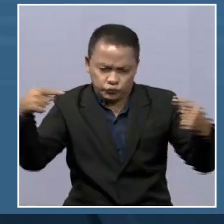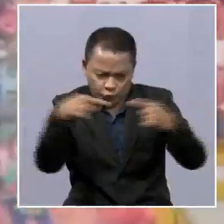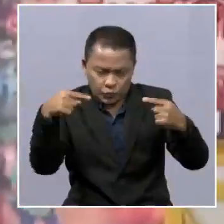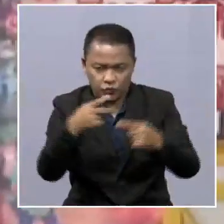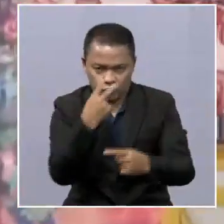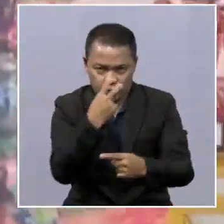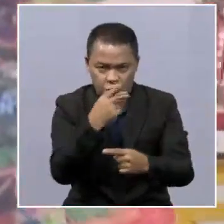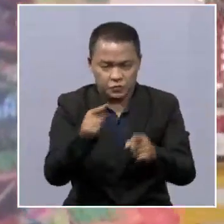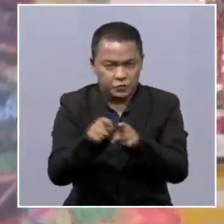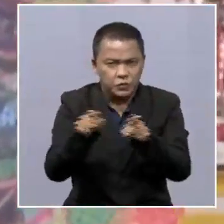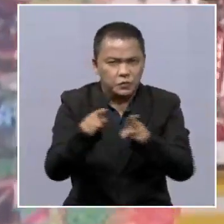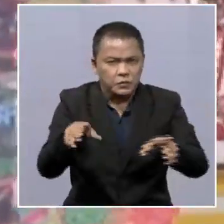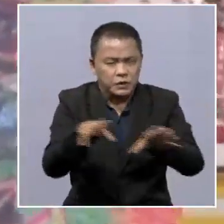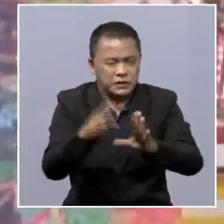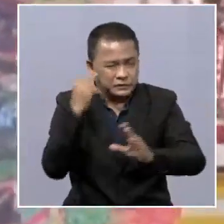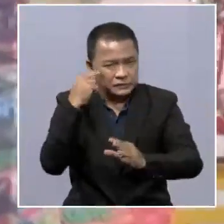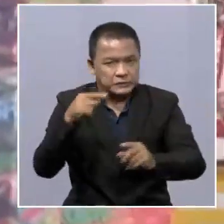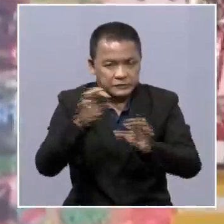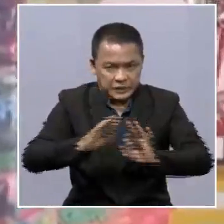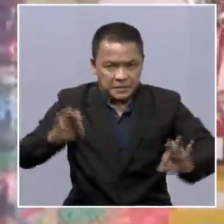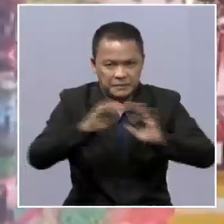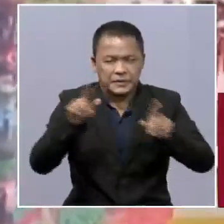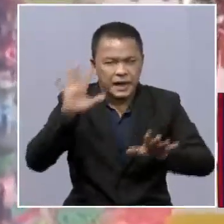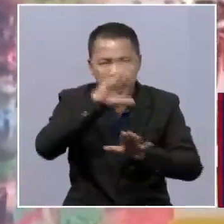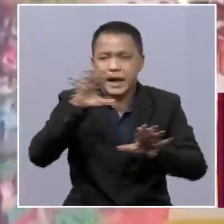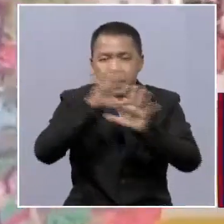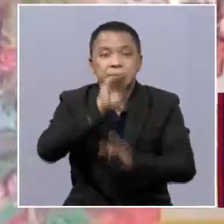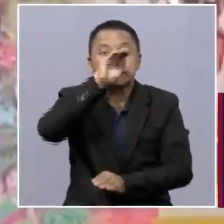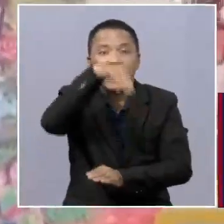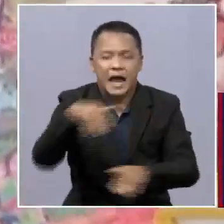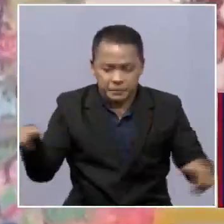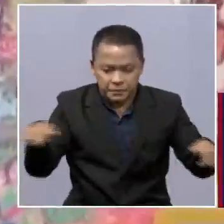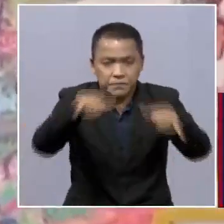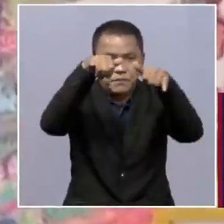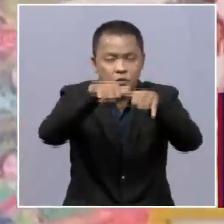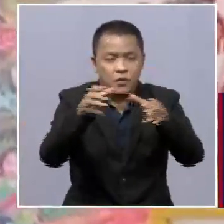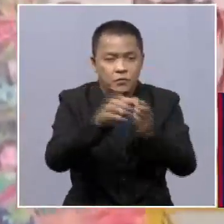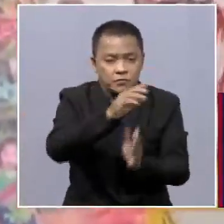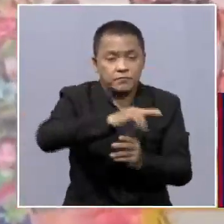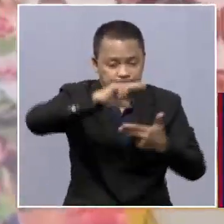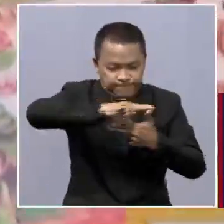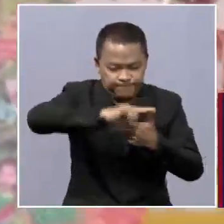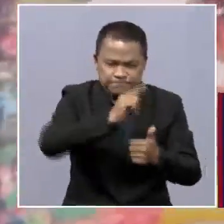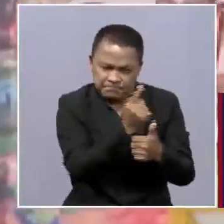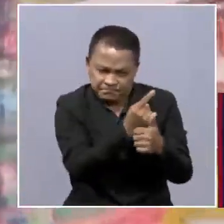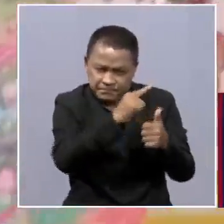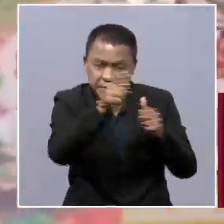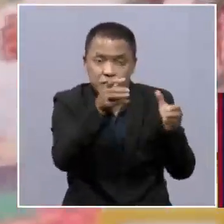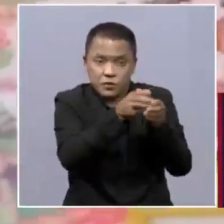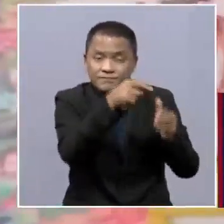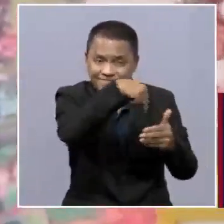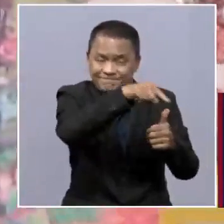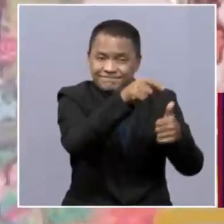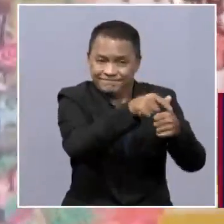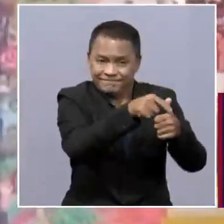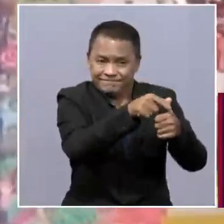โหกลายเป็นศึกใหญ่ระดับช้างชนช้างแน่ๆครับ ใช่ค่ะคือพลังประชารัฐเนี่ยก็มีเต็ง1ก็คือทีมของคุณเสวกประเส